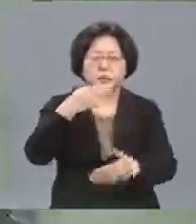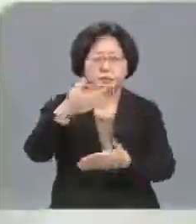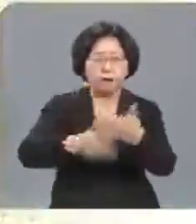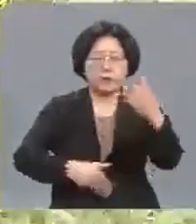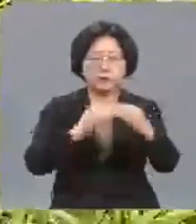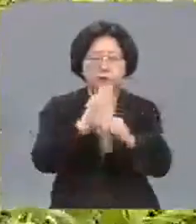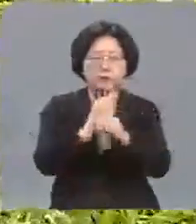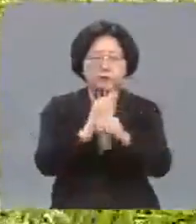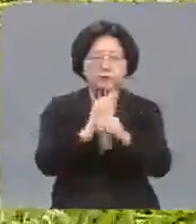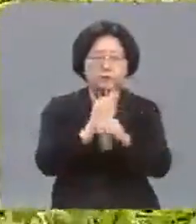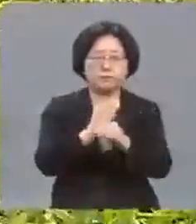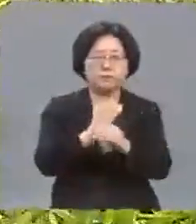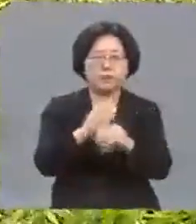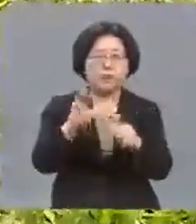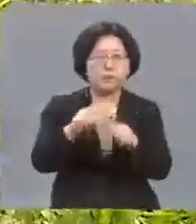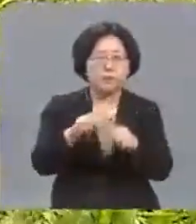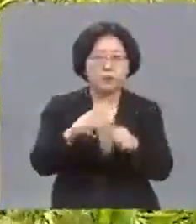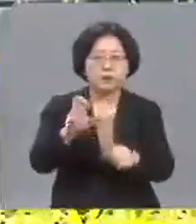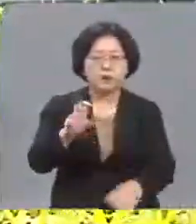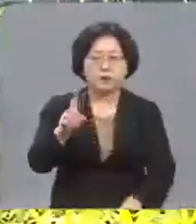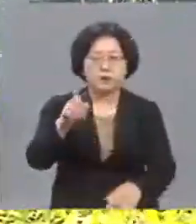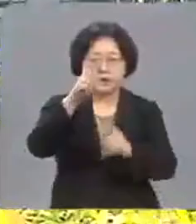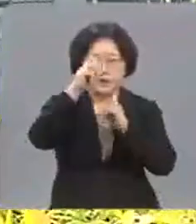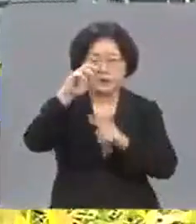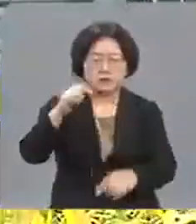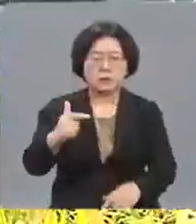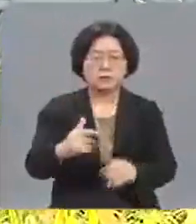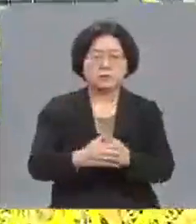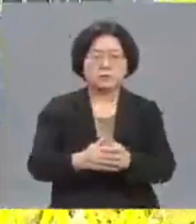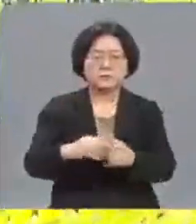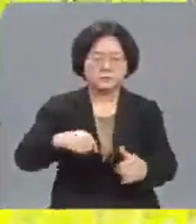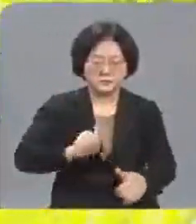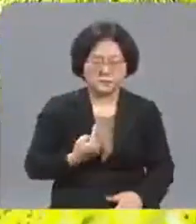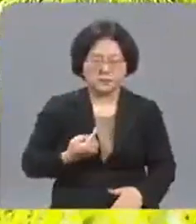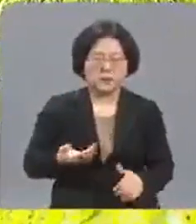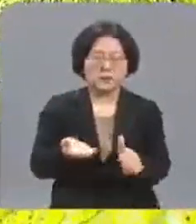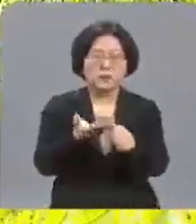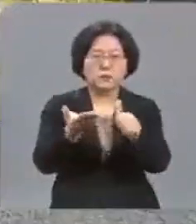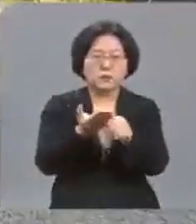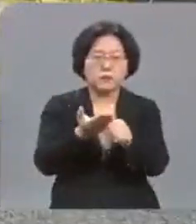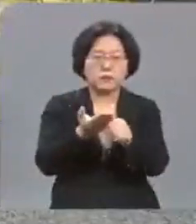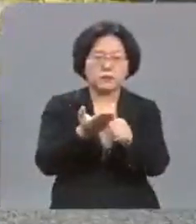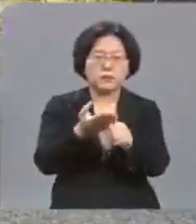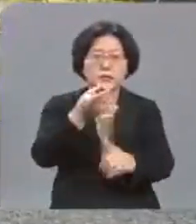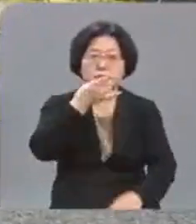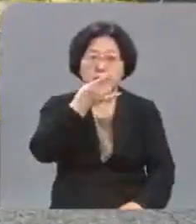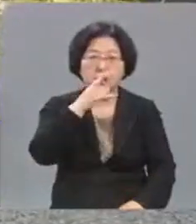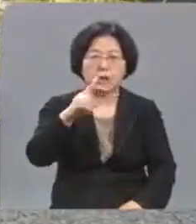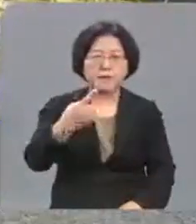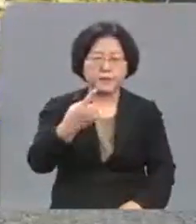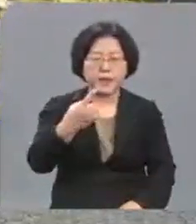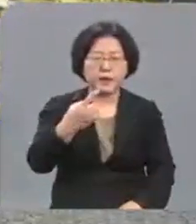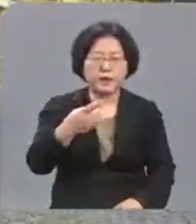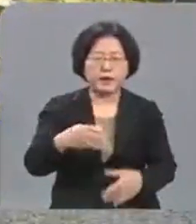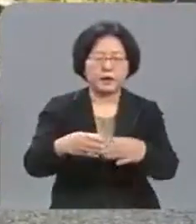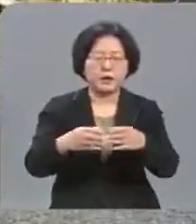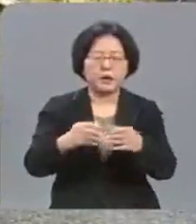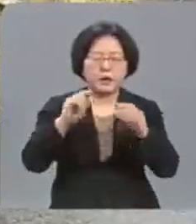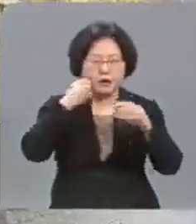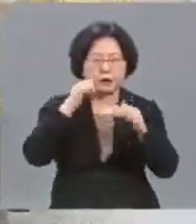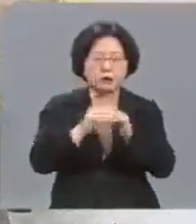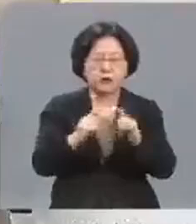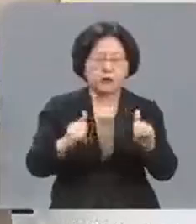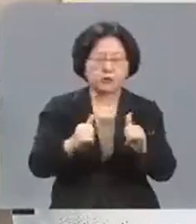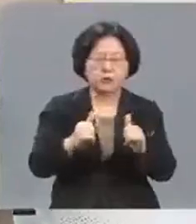있습니다. 한평에 사는 31살 이주연 씨는 자신이 직접 키워 재배한 쌀 100포를 어려운 이웃을